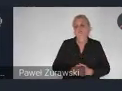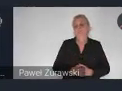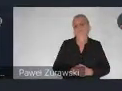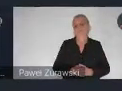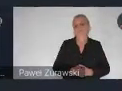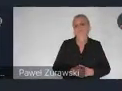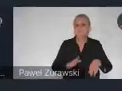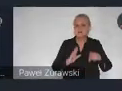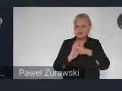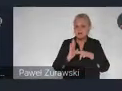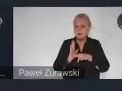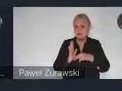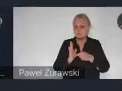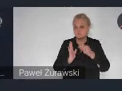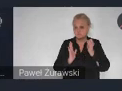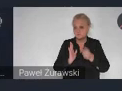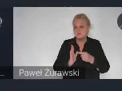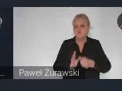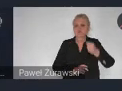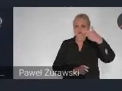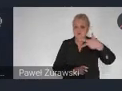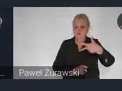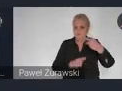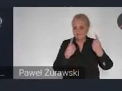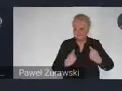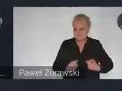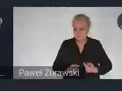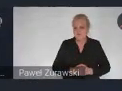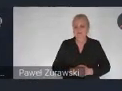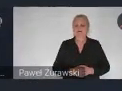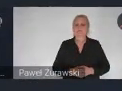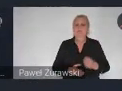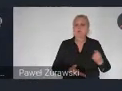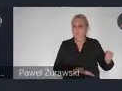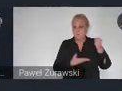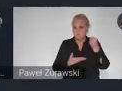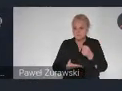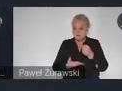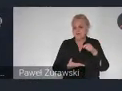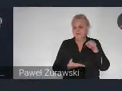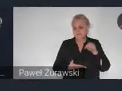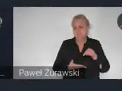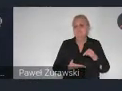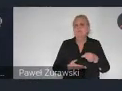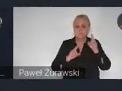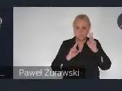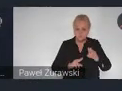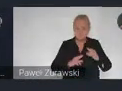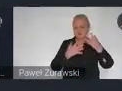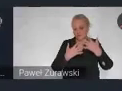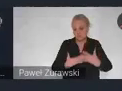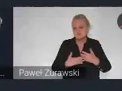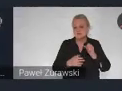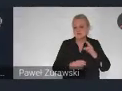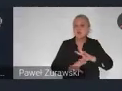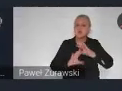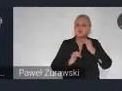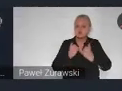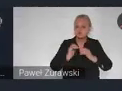regulamin przewiduje trzy przypadki że dotacja zostanie uznana za rozliczoną jeśli wszystkie